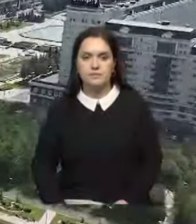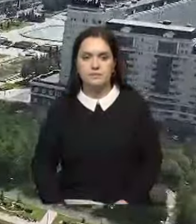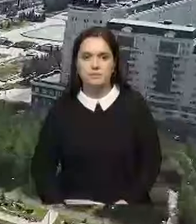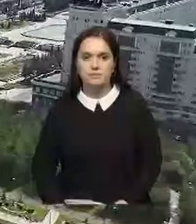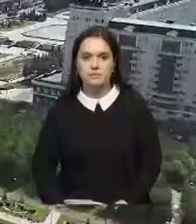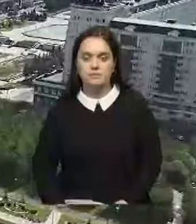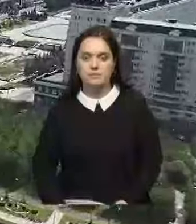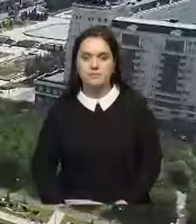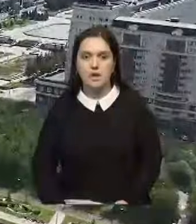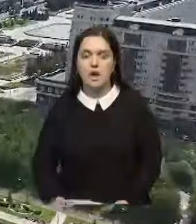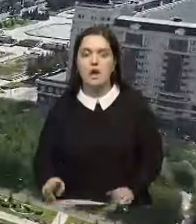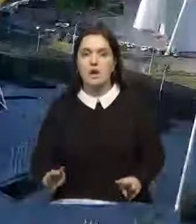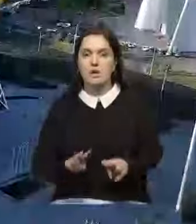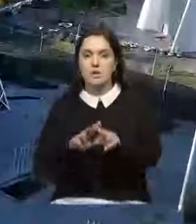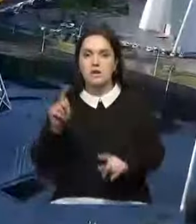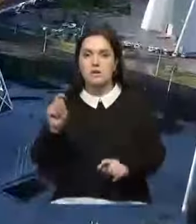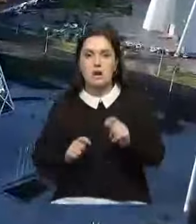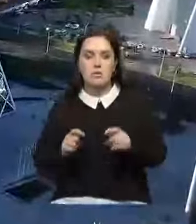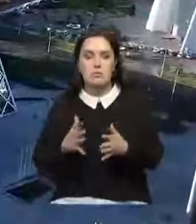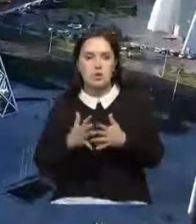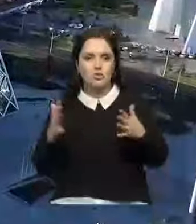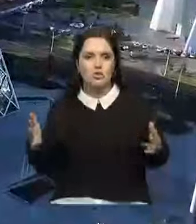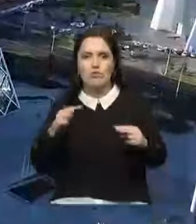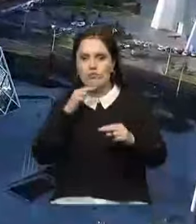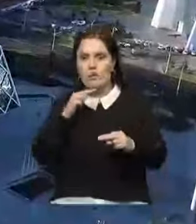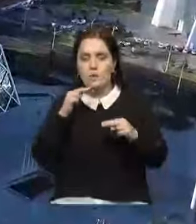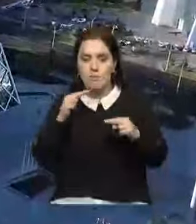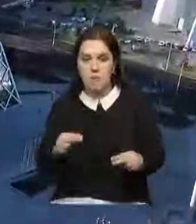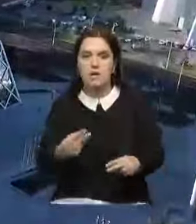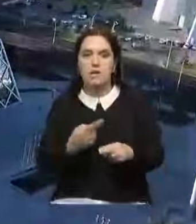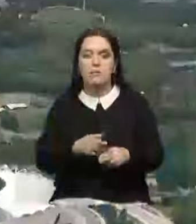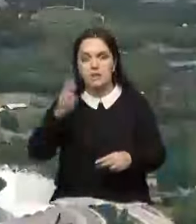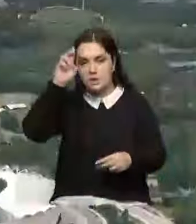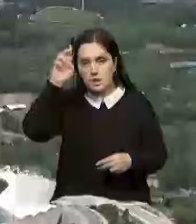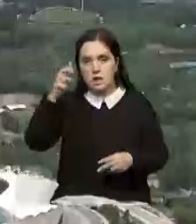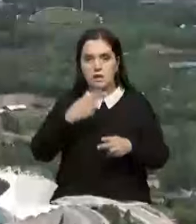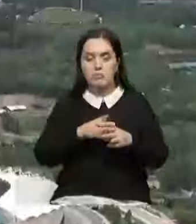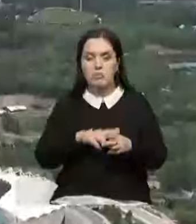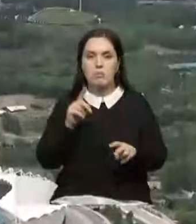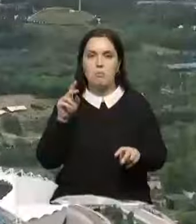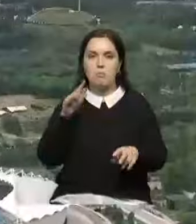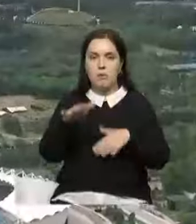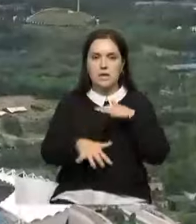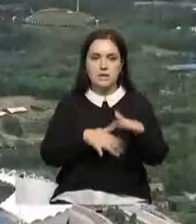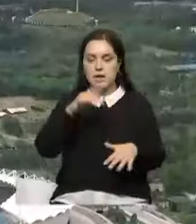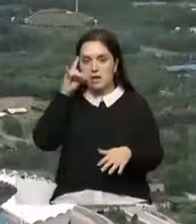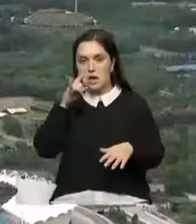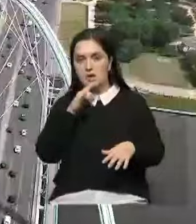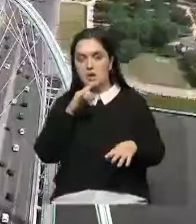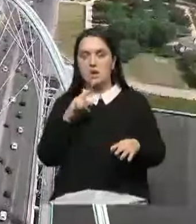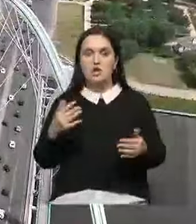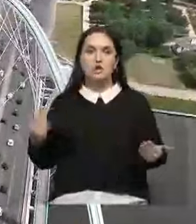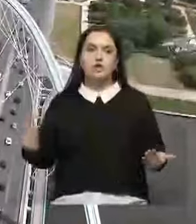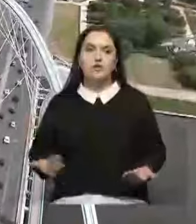К себе Астанинский саммит привлек большое внимание. И это не просто слова. В странах, лидеры которых посетили казахстанскую столицу,